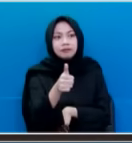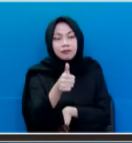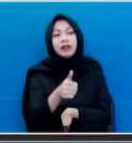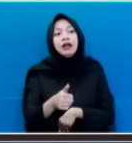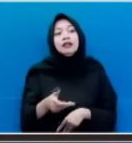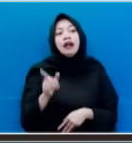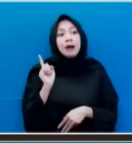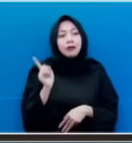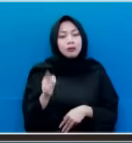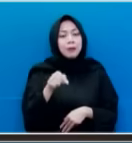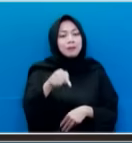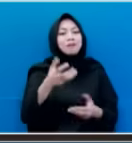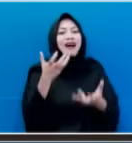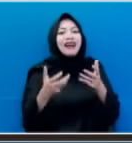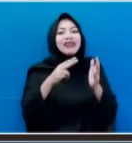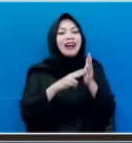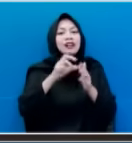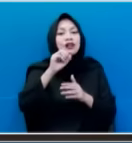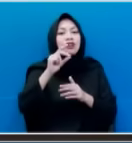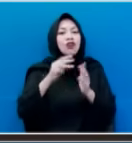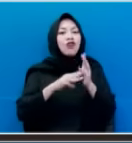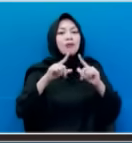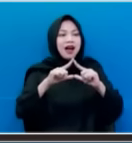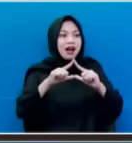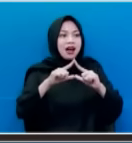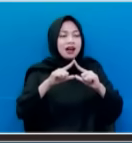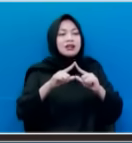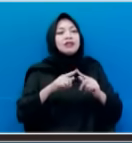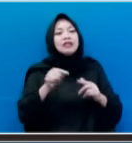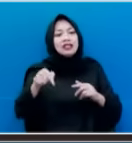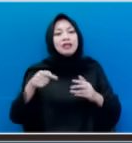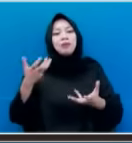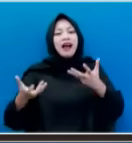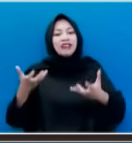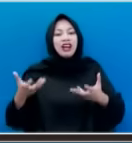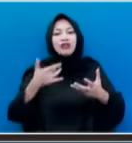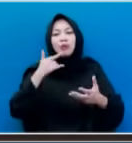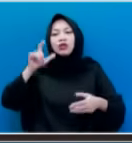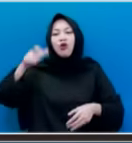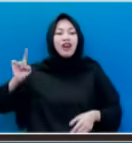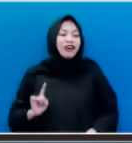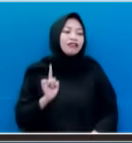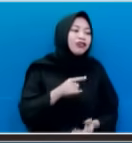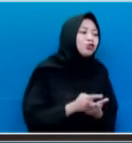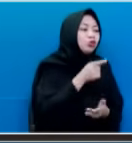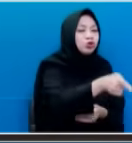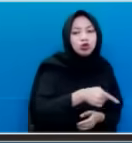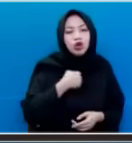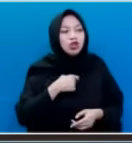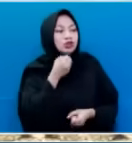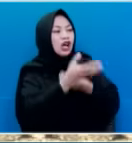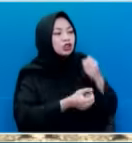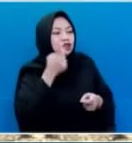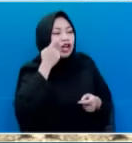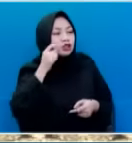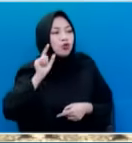adalah pengadilan norma, bukan pengadilan dua pihak gitu yang dua-duanya harus didengar dulu, harus ada saksi, harus alat buktinya lama gitu